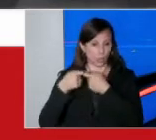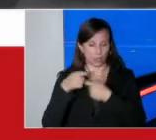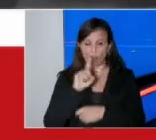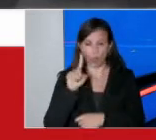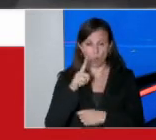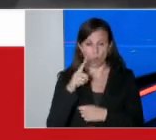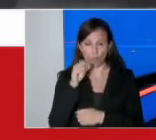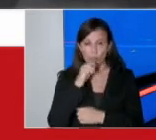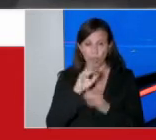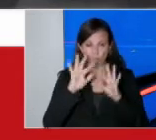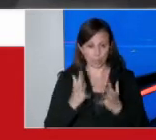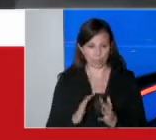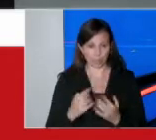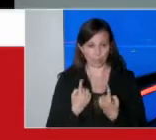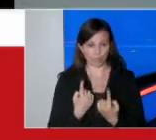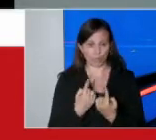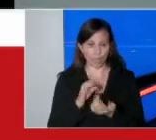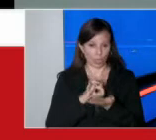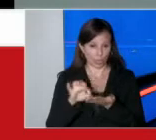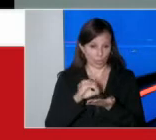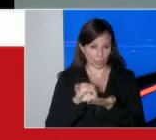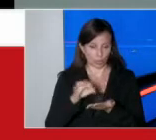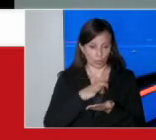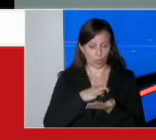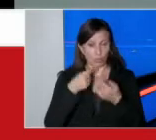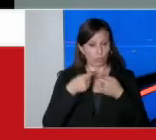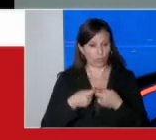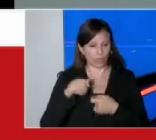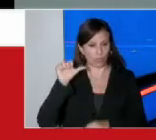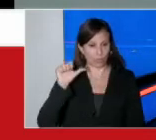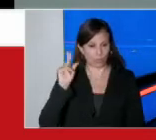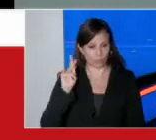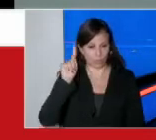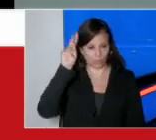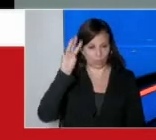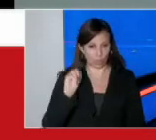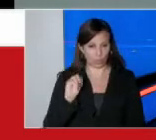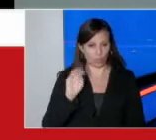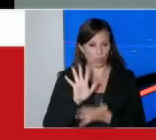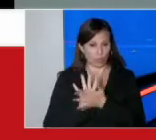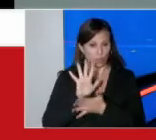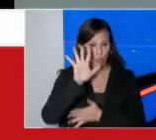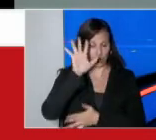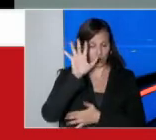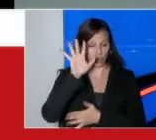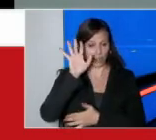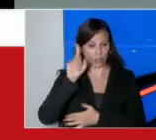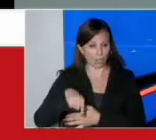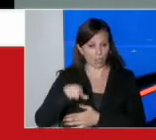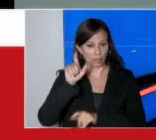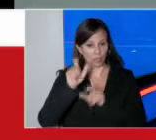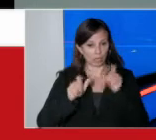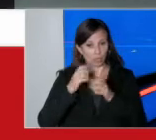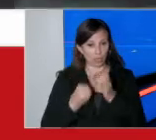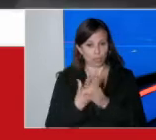כל היוצרים שלנו, אני מדברת על חברי אקום, יש לנו כ-15,000 יוצרים חברי